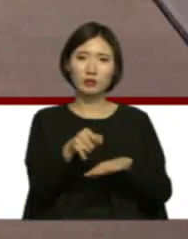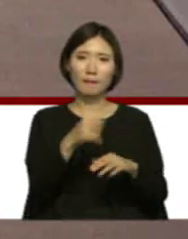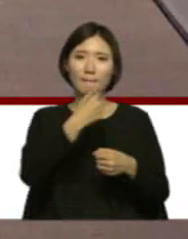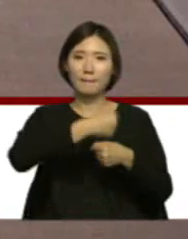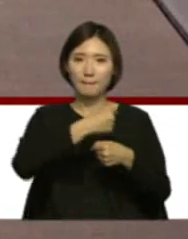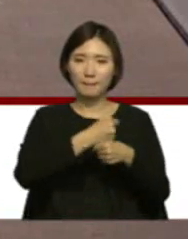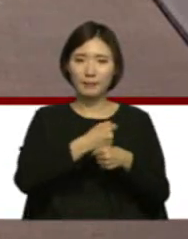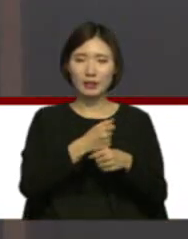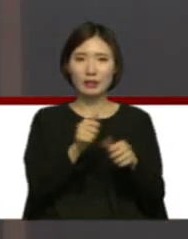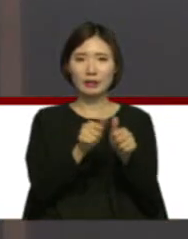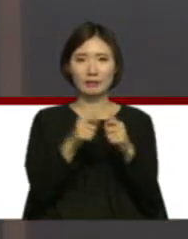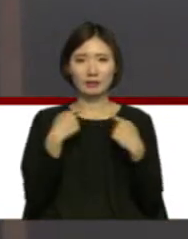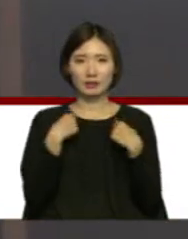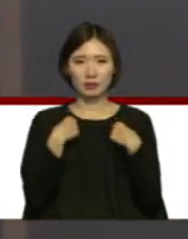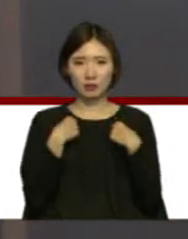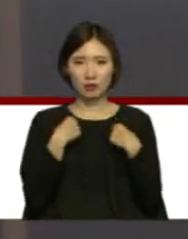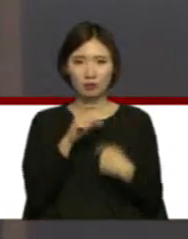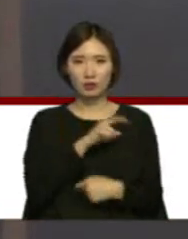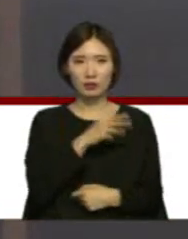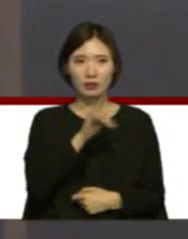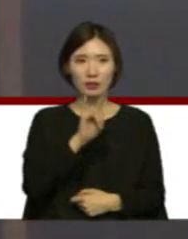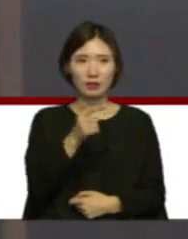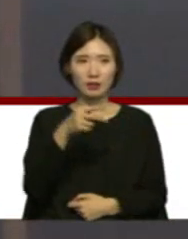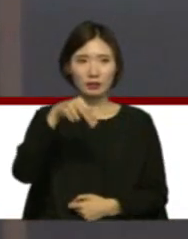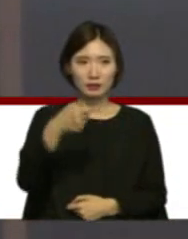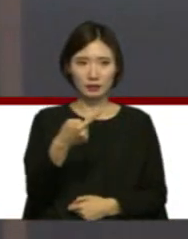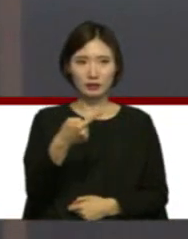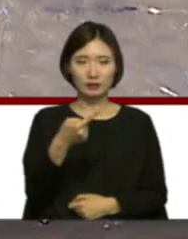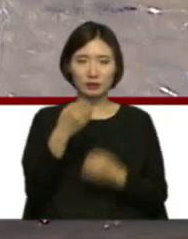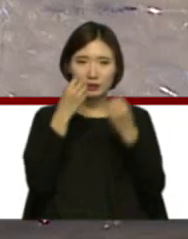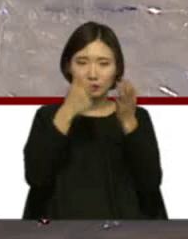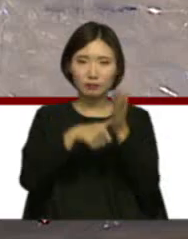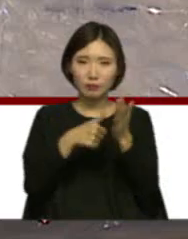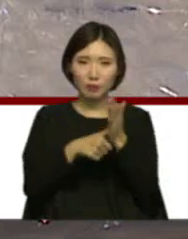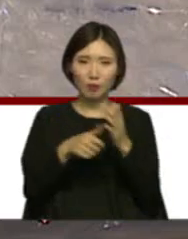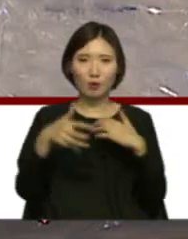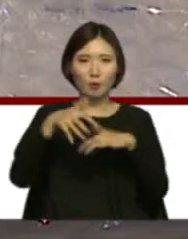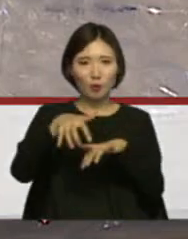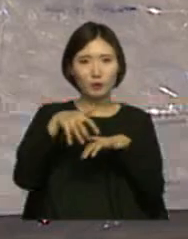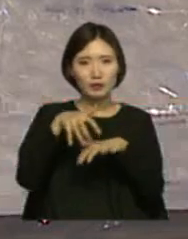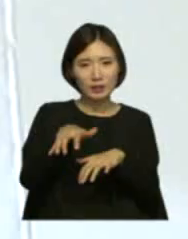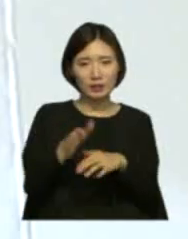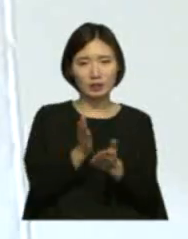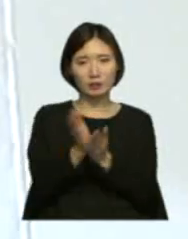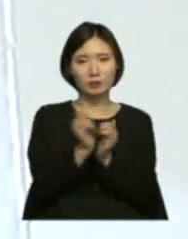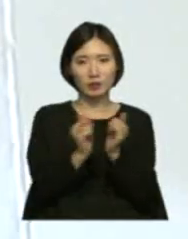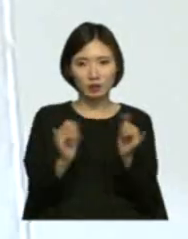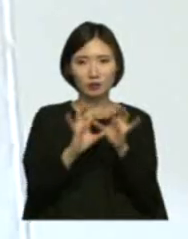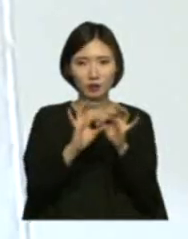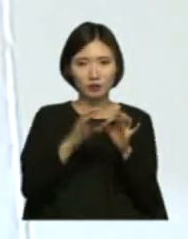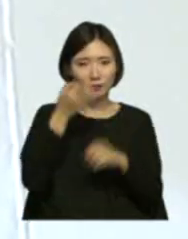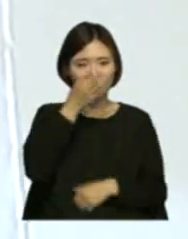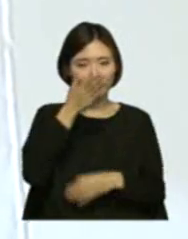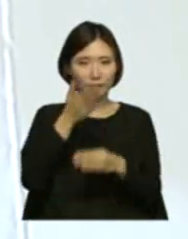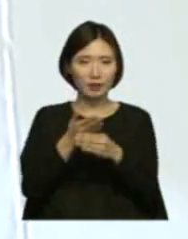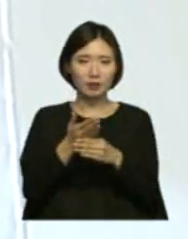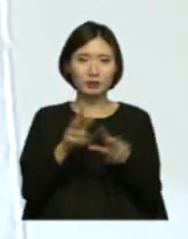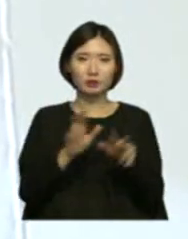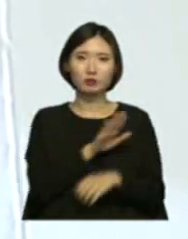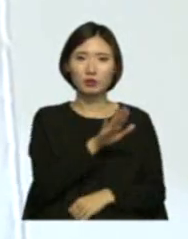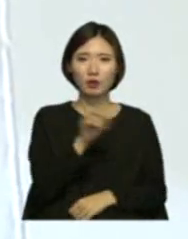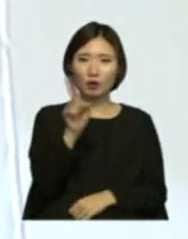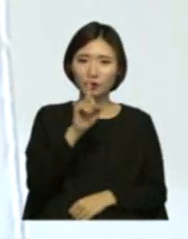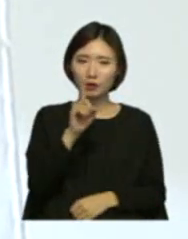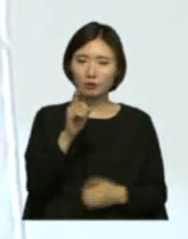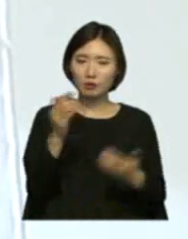만든 남성 의류 브랜드 렌스의 신상품이 봉제 장인들의 손을 거쳐 전시되어 있습니다. 2층에 오시면 지금 현재 우리가 어떤